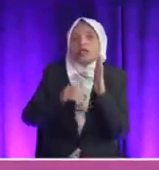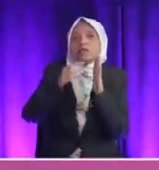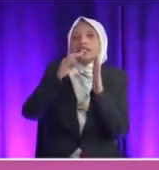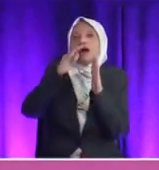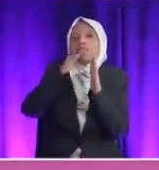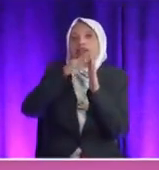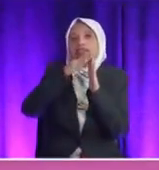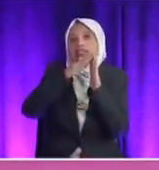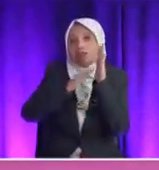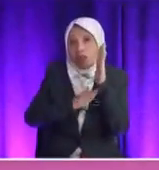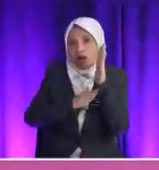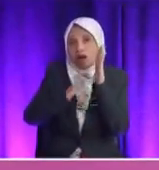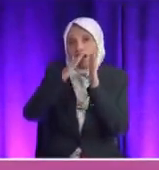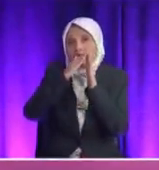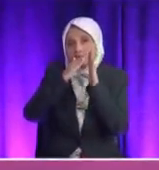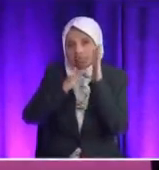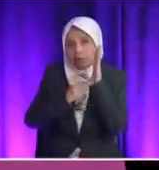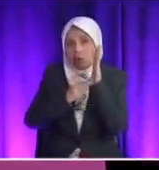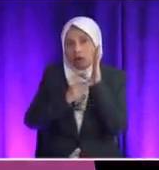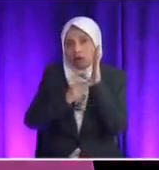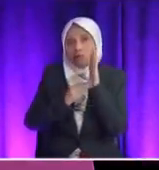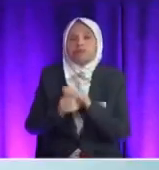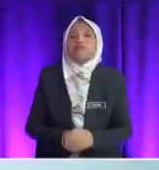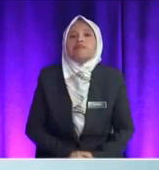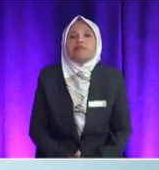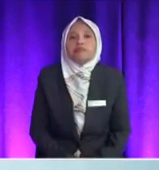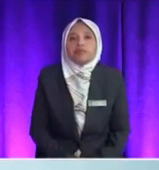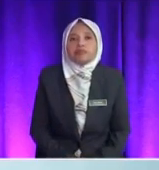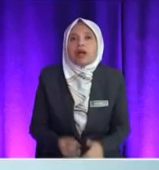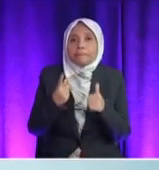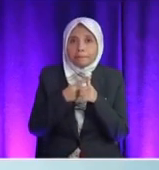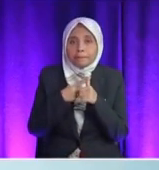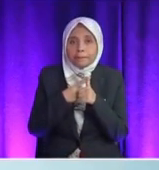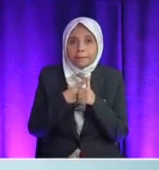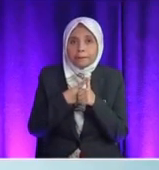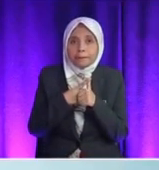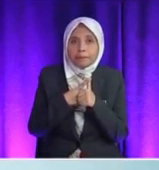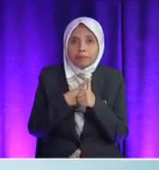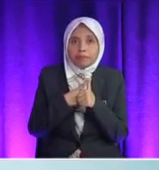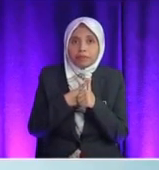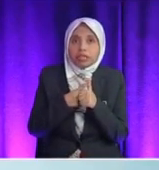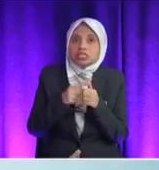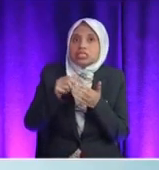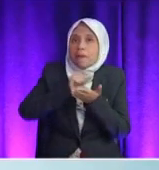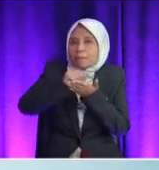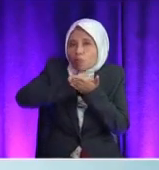lalu kemudian pertama kali Ayo kita gunung bur stay waspada atas